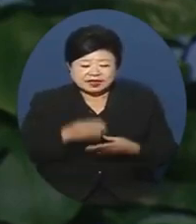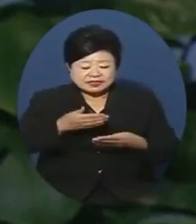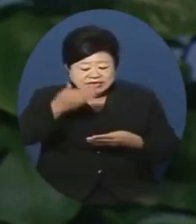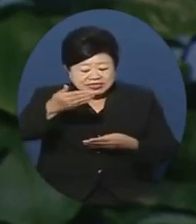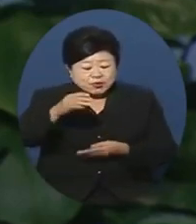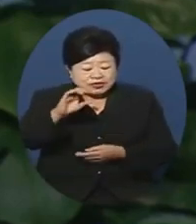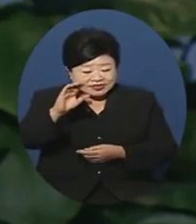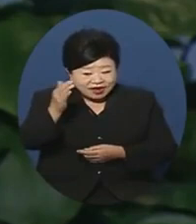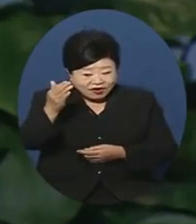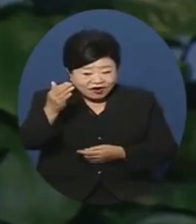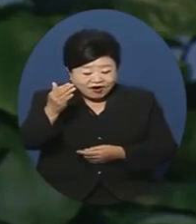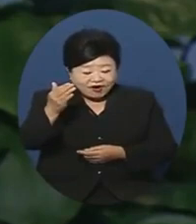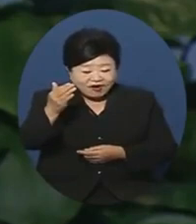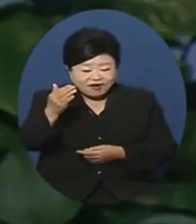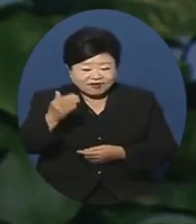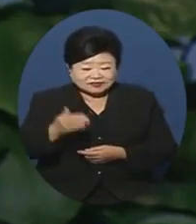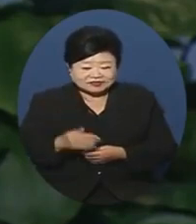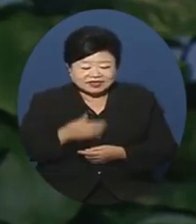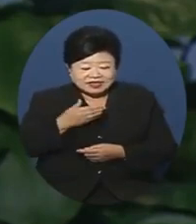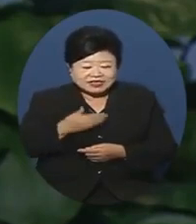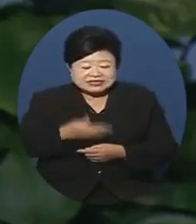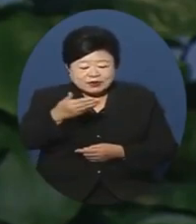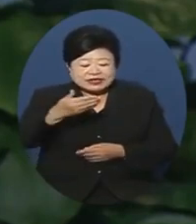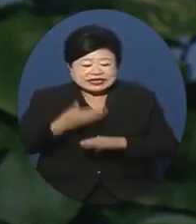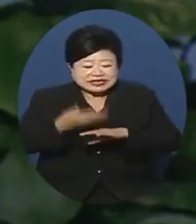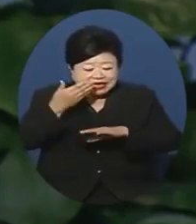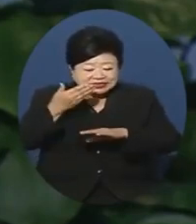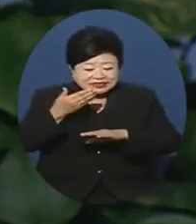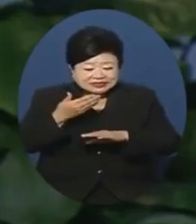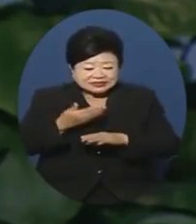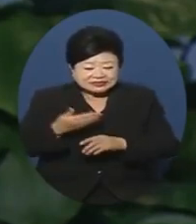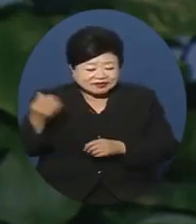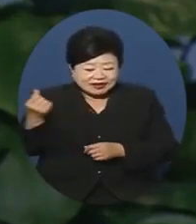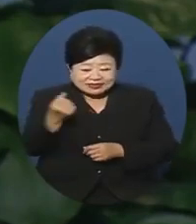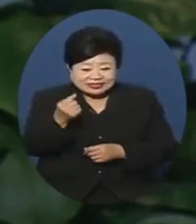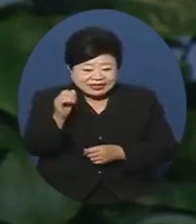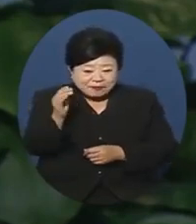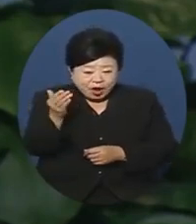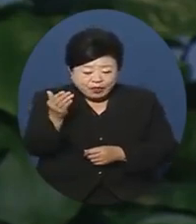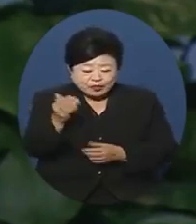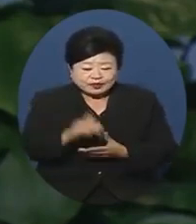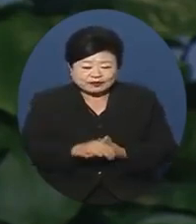4차원의 차원 다른 영성을 가지게 돼요.